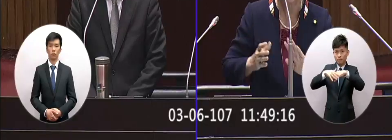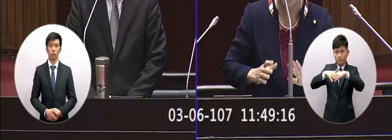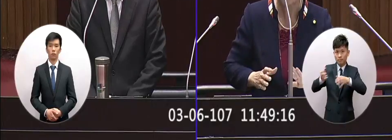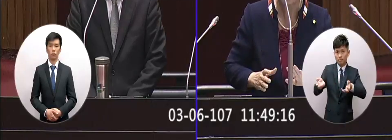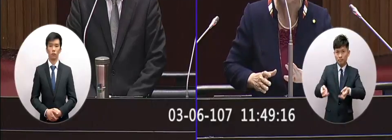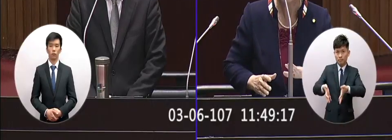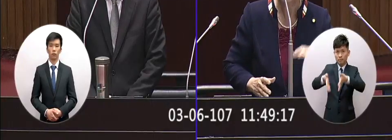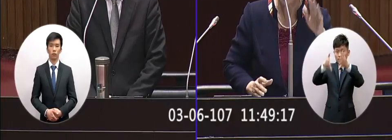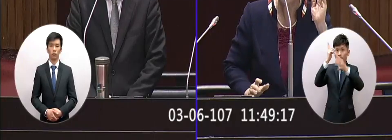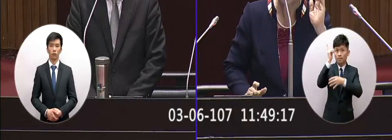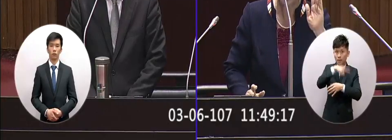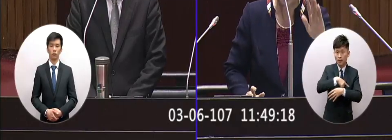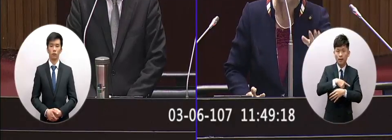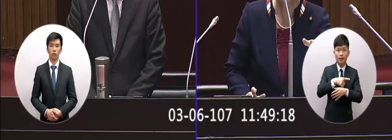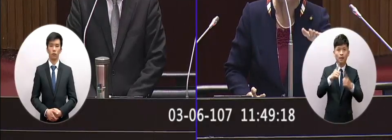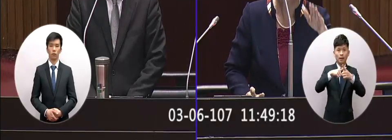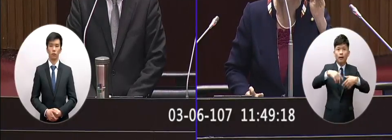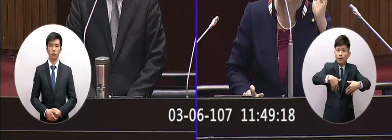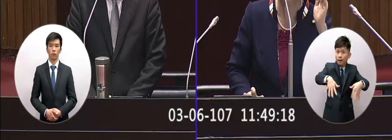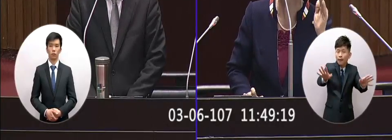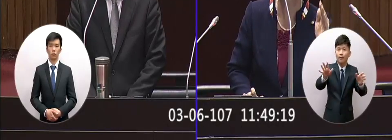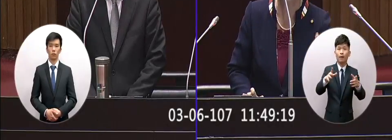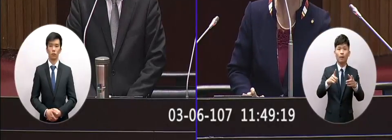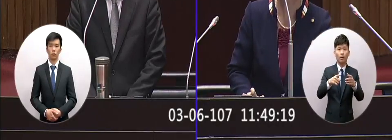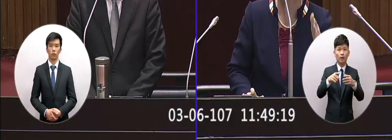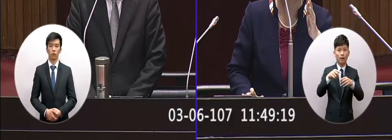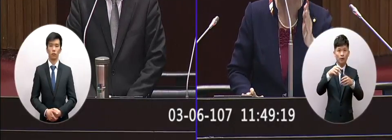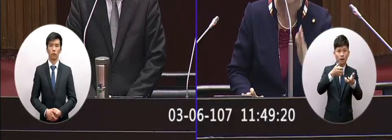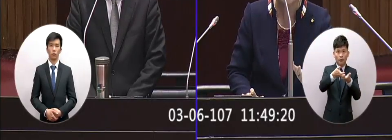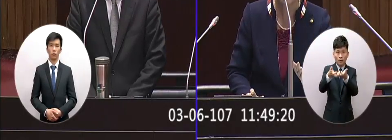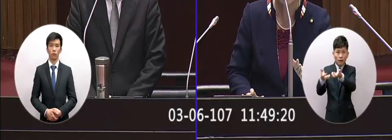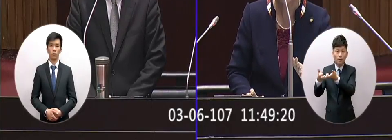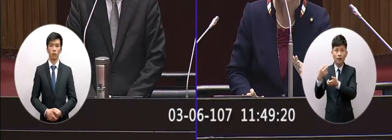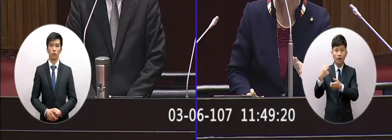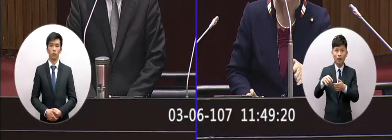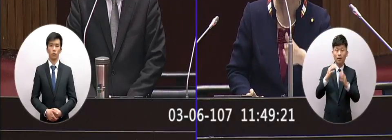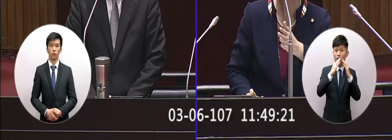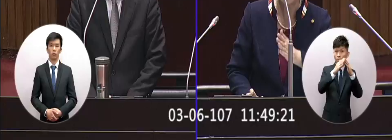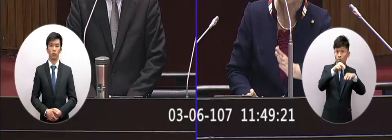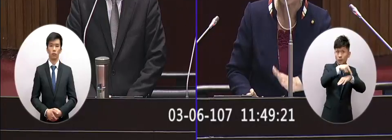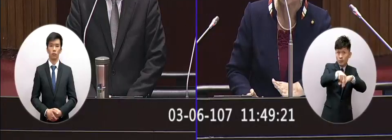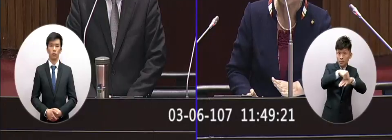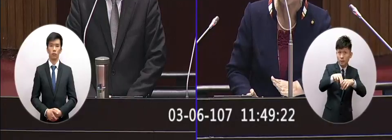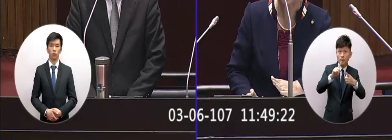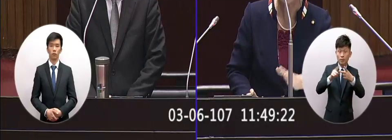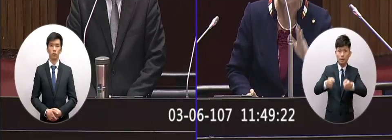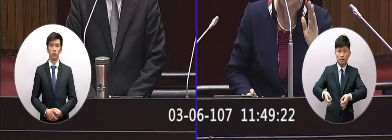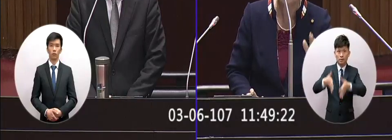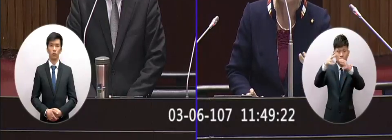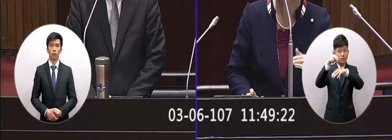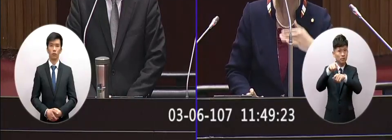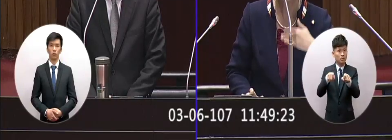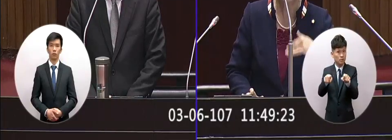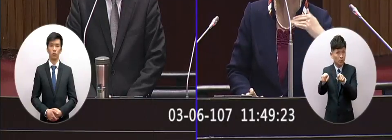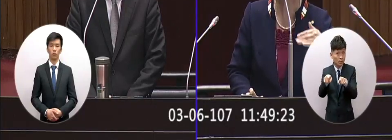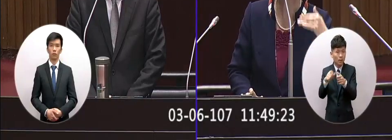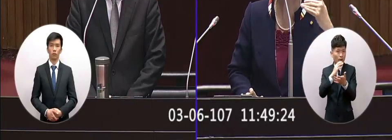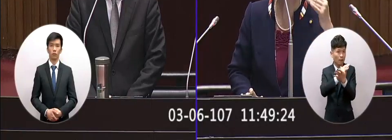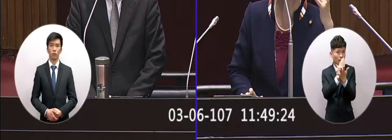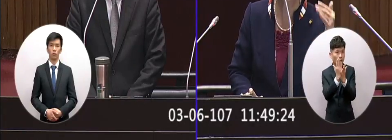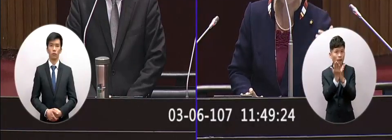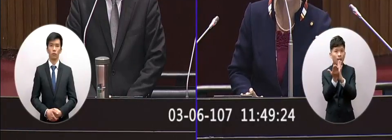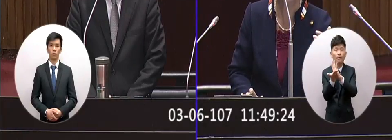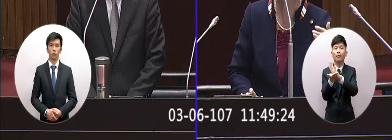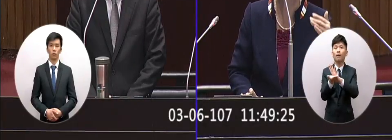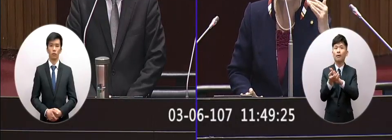散，怎么样去配备，然后呢从国土的我们有这些国土计划有都市计划，然后呢再有建筑的计划等等，其实它应该是一